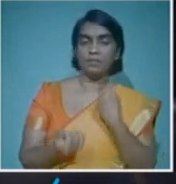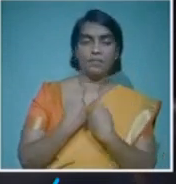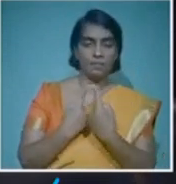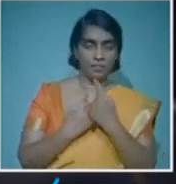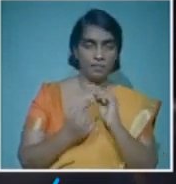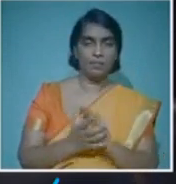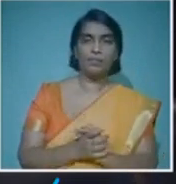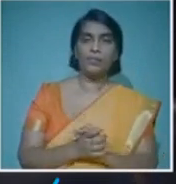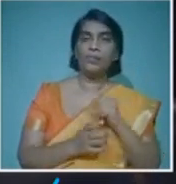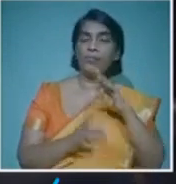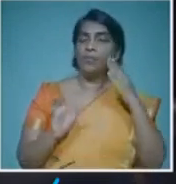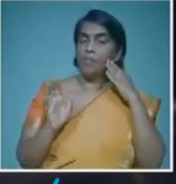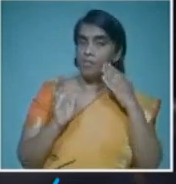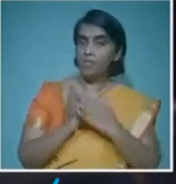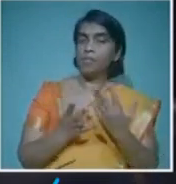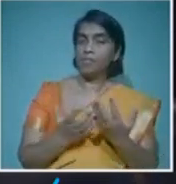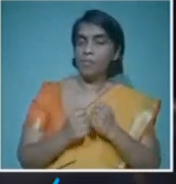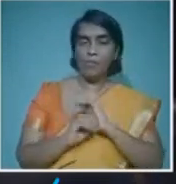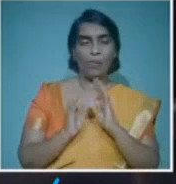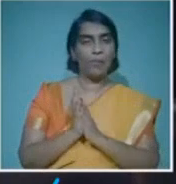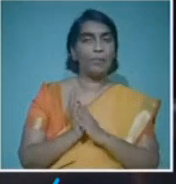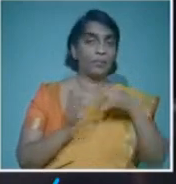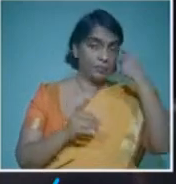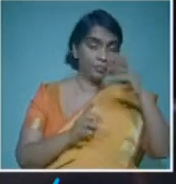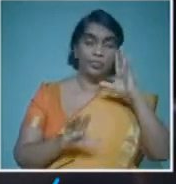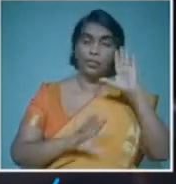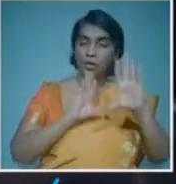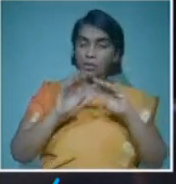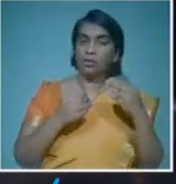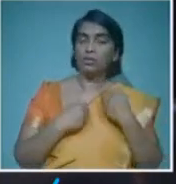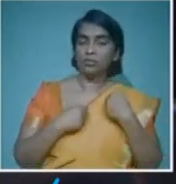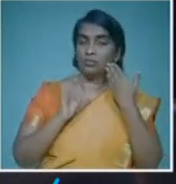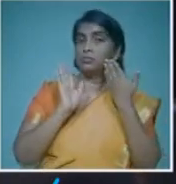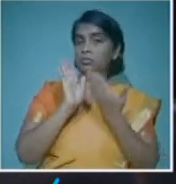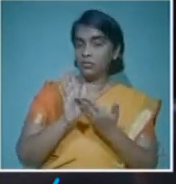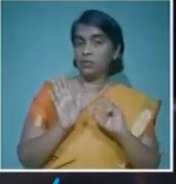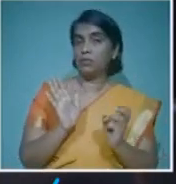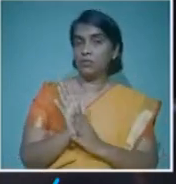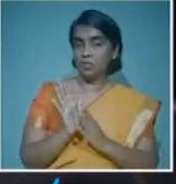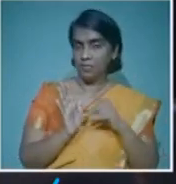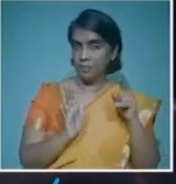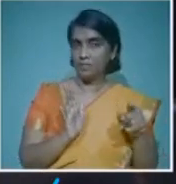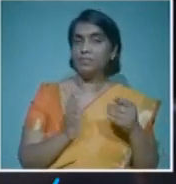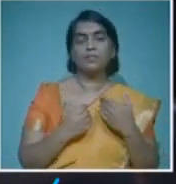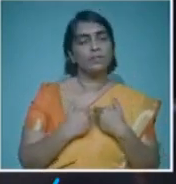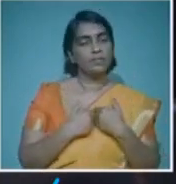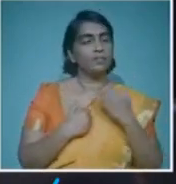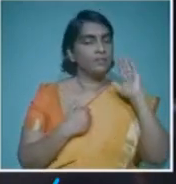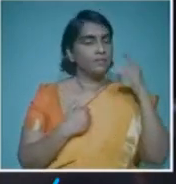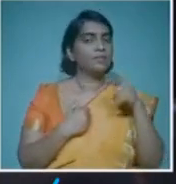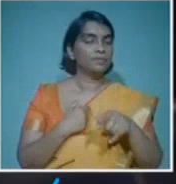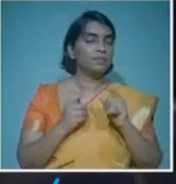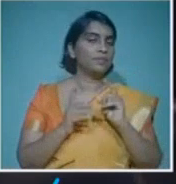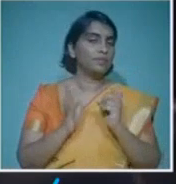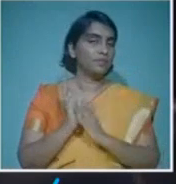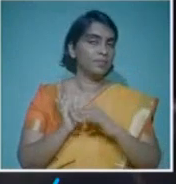කරන්න කියලා. ඒ සඳහා අවශ්‍ය සියලුම සාක්ෂි තොරතුරු අපි ඉදිරිපත් කරලා තියෙනවා කමිටුව හරහා. මම විශේෂයෙන්ම මේ